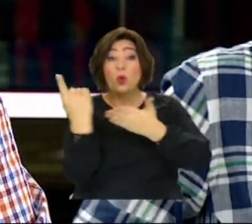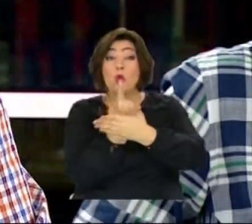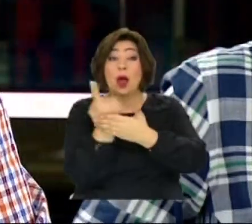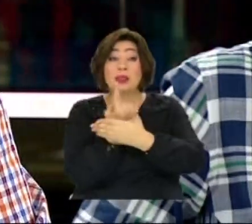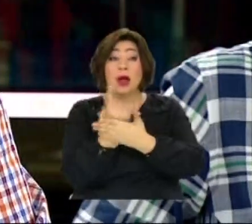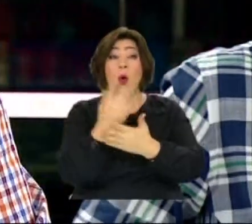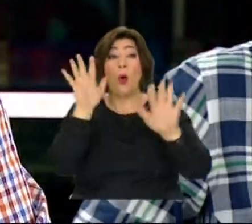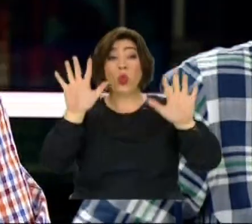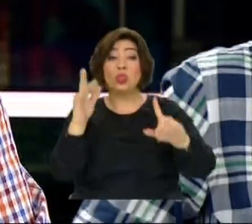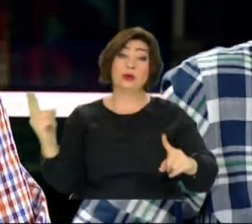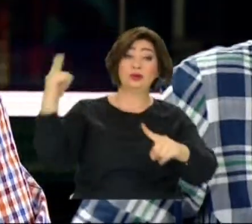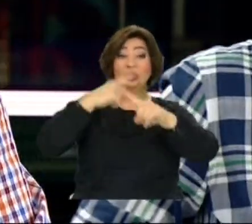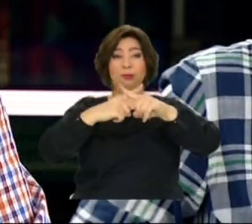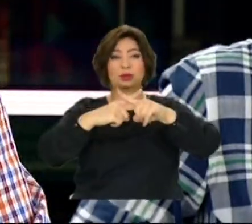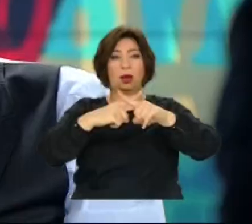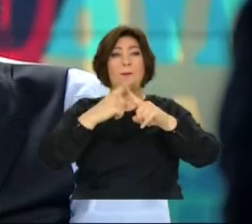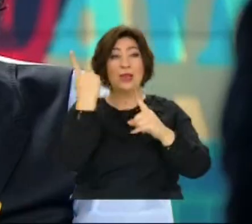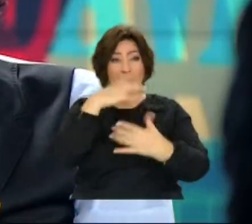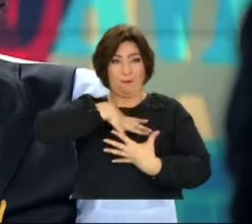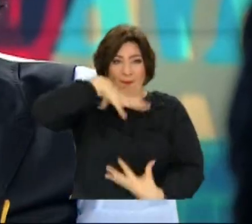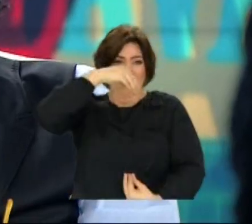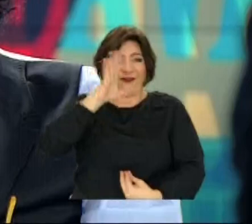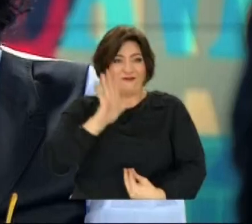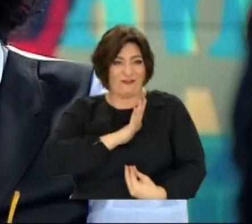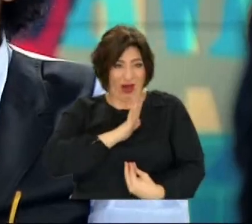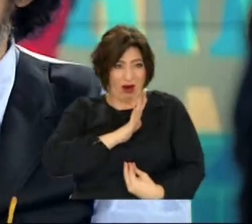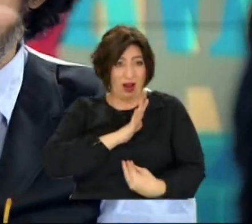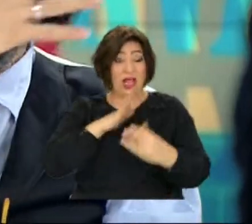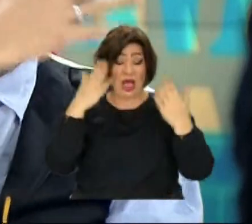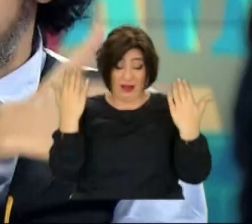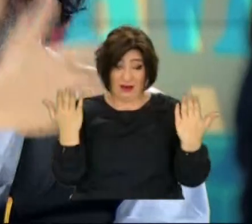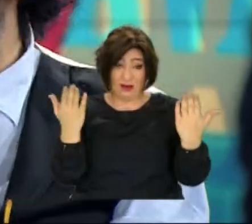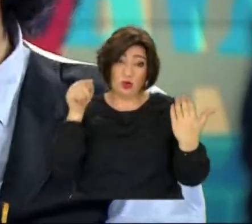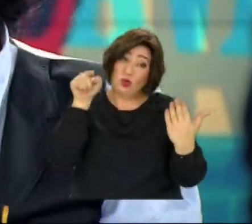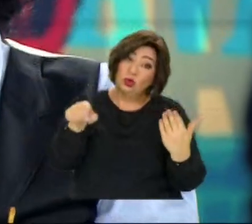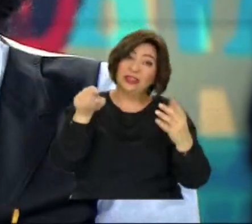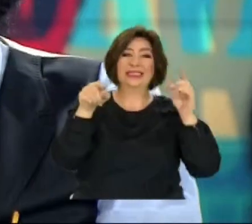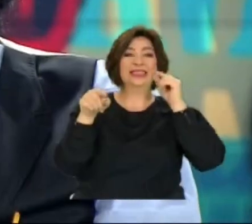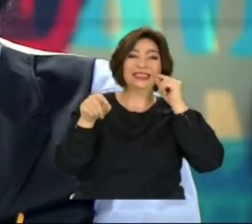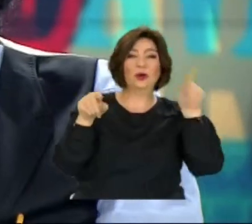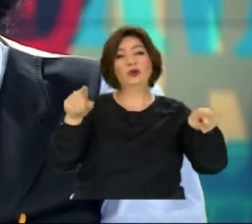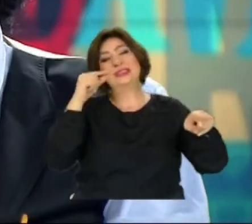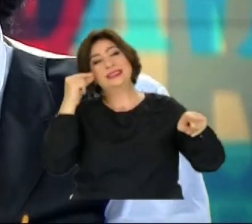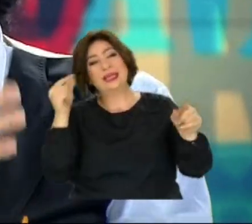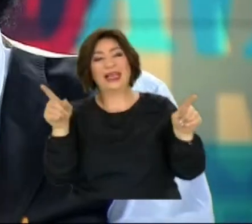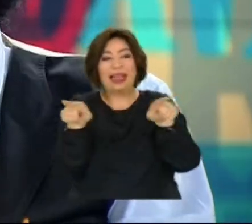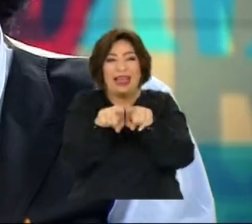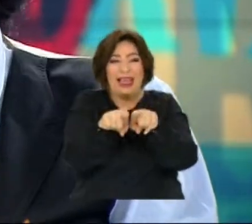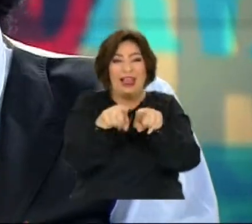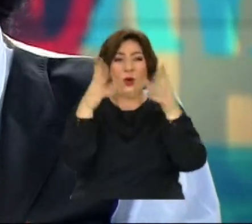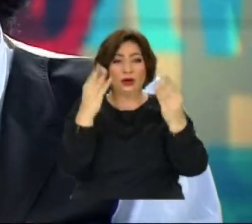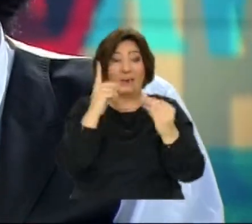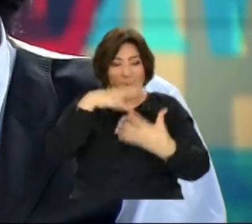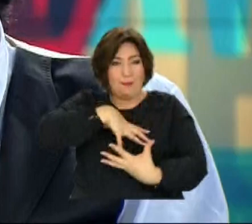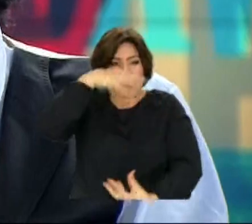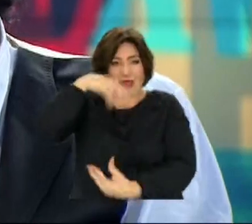detayı onunla çarpmışlar. Sanki bir beden var ki işte şu kişiyle şu kişi yan yana duracak dediğin zaman hani bir